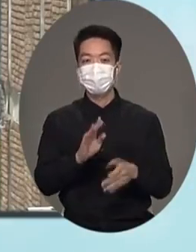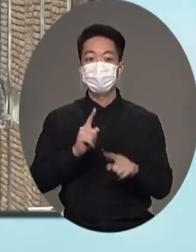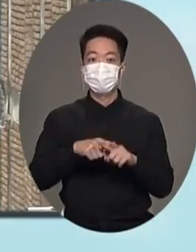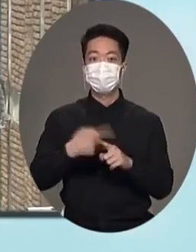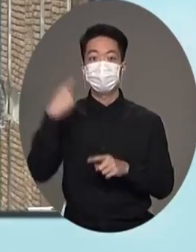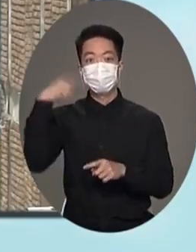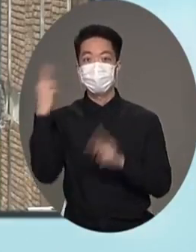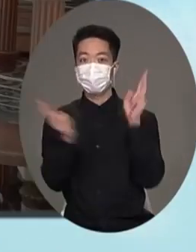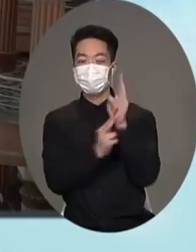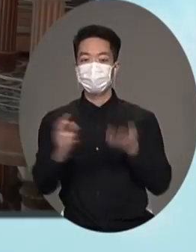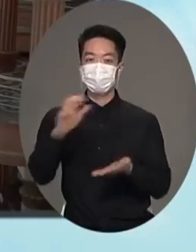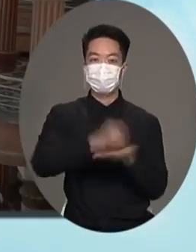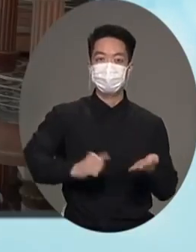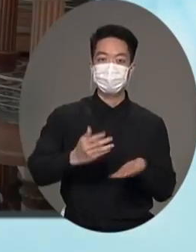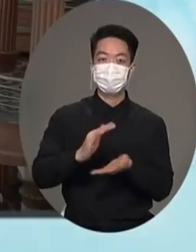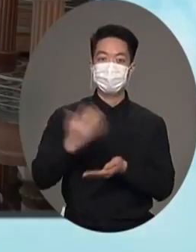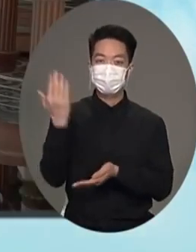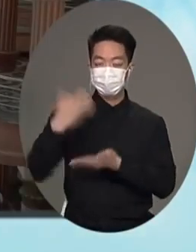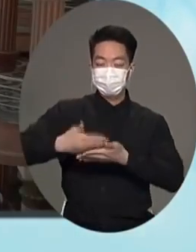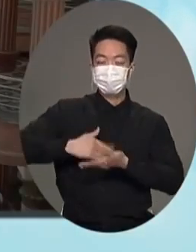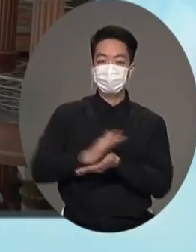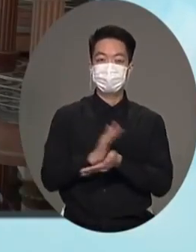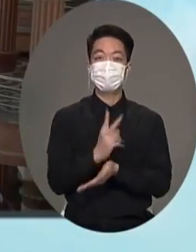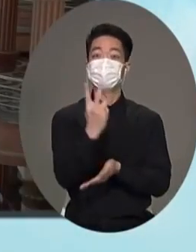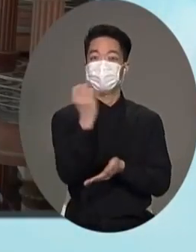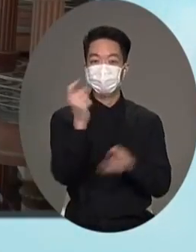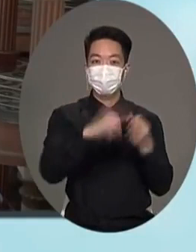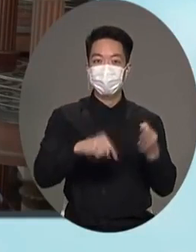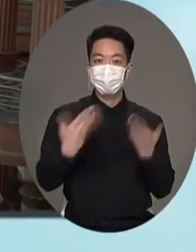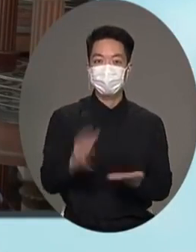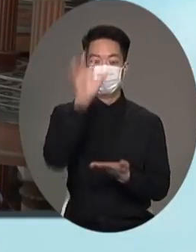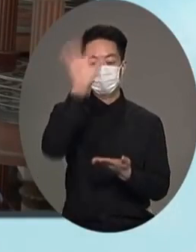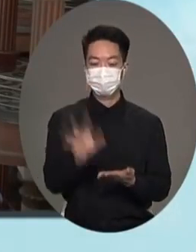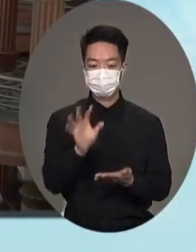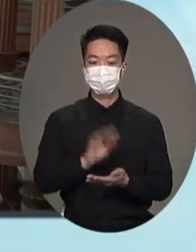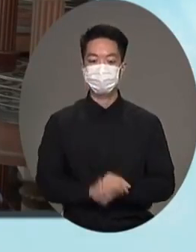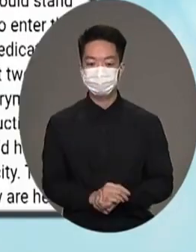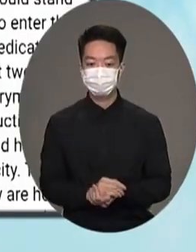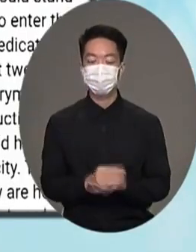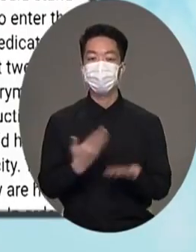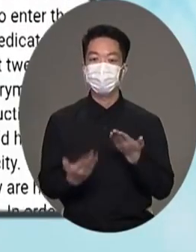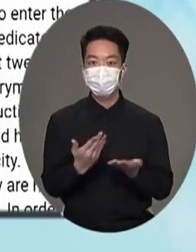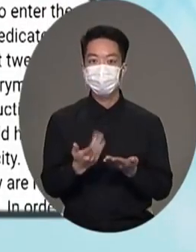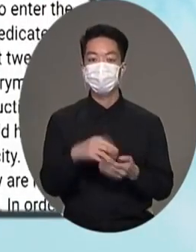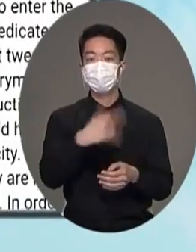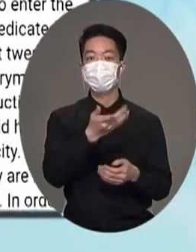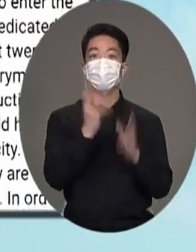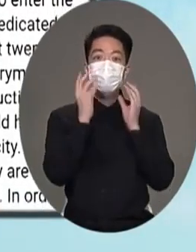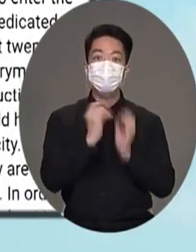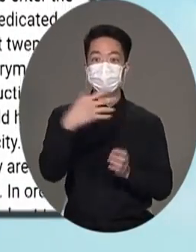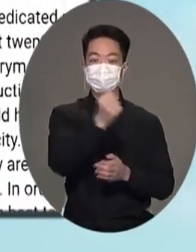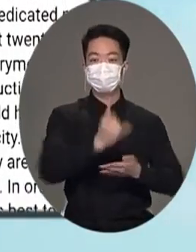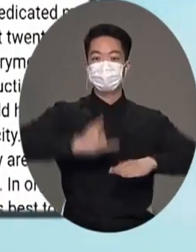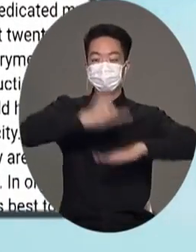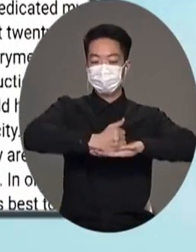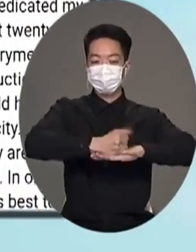之前塔利班掌權時的名。有傳巴拉達爾亦都將會出任阿富汗總統。至於原本是阿富